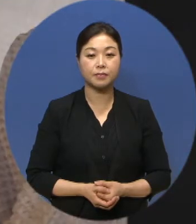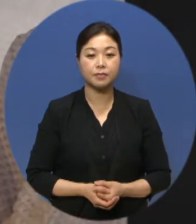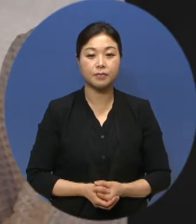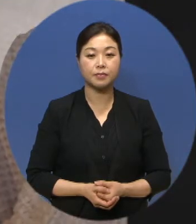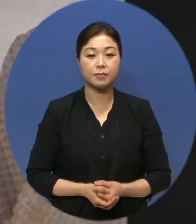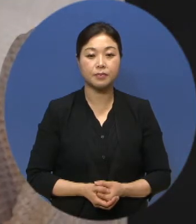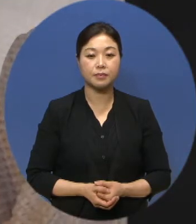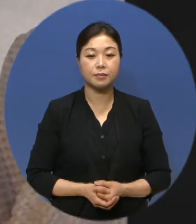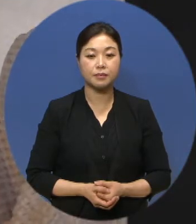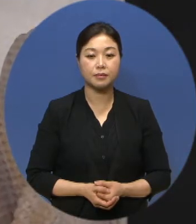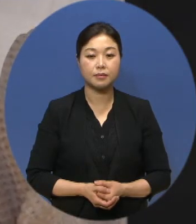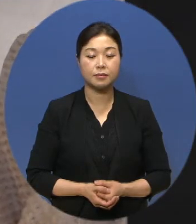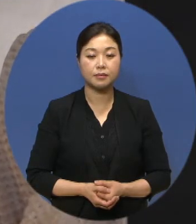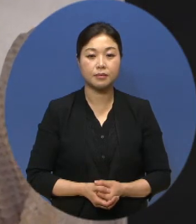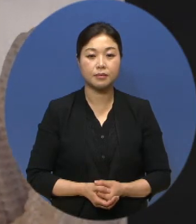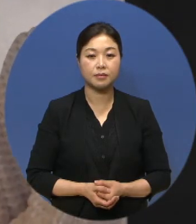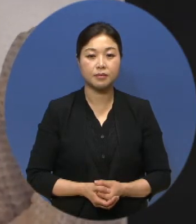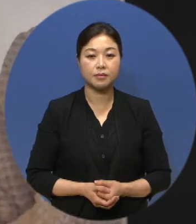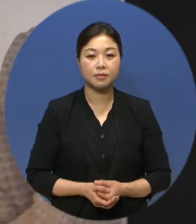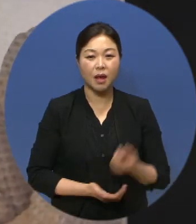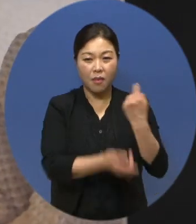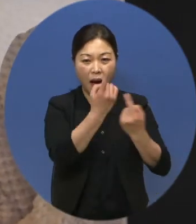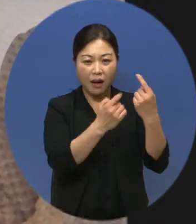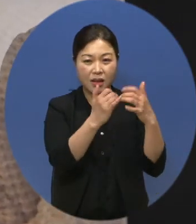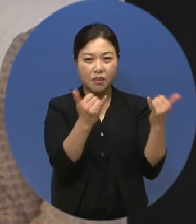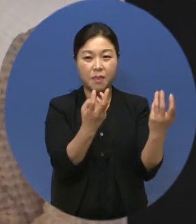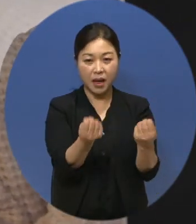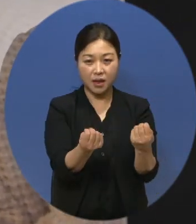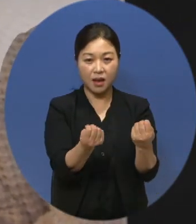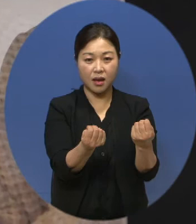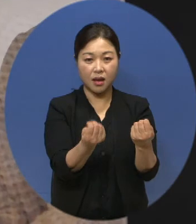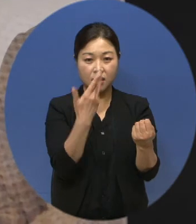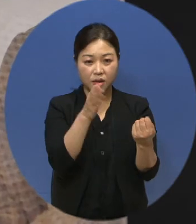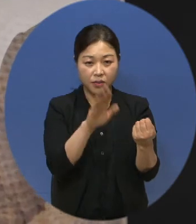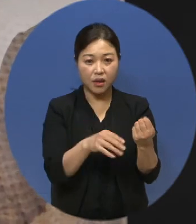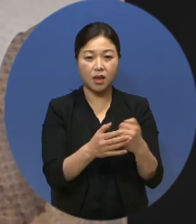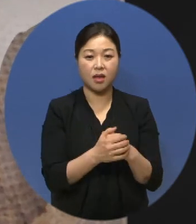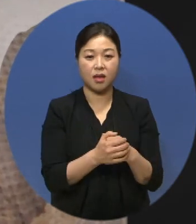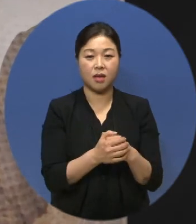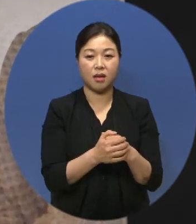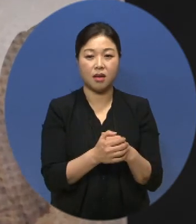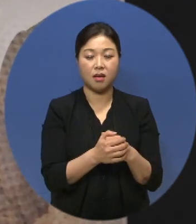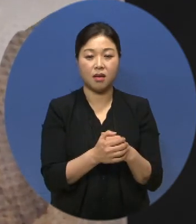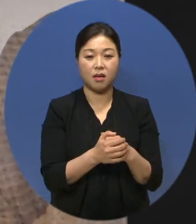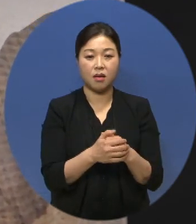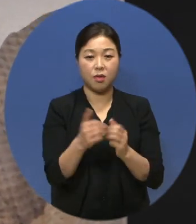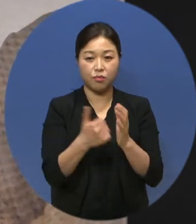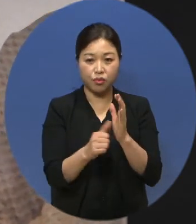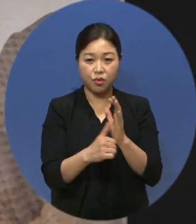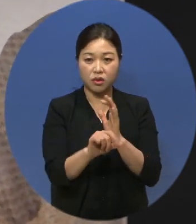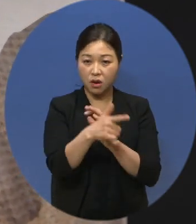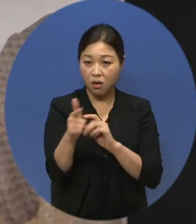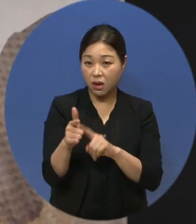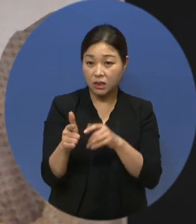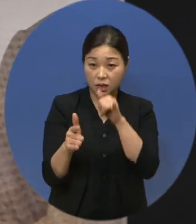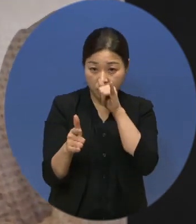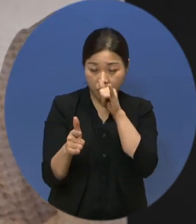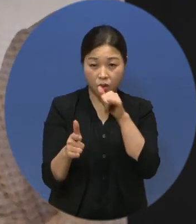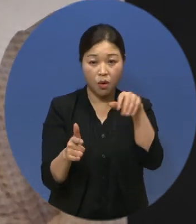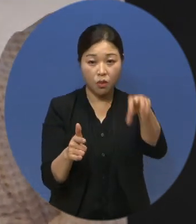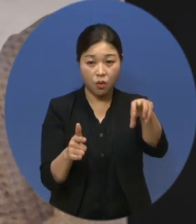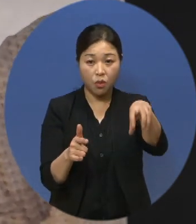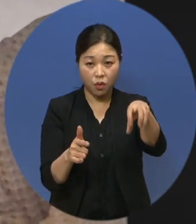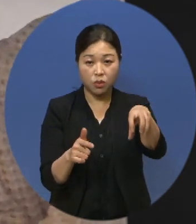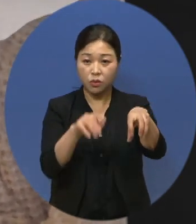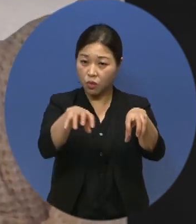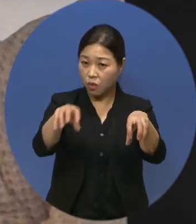일단은 가뜩이나 등장인물도 많은데 의외로 소품이 2번씩 나오고 또는 같은 장소가 여러 번